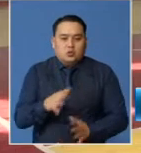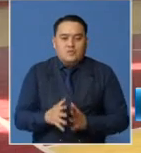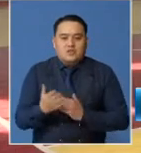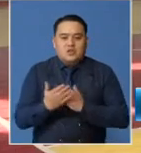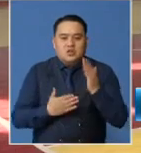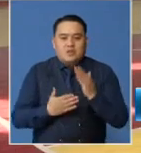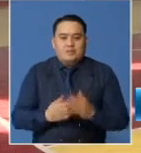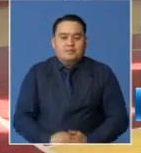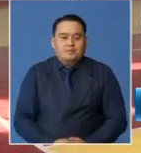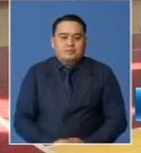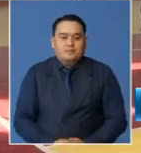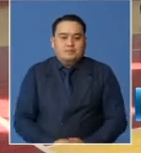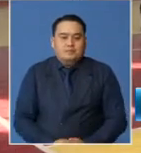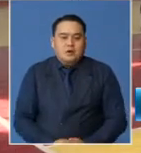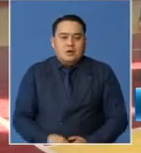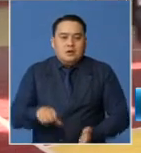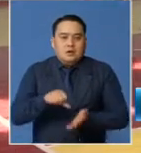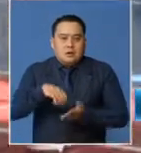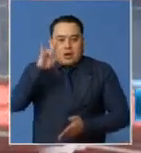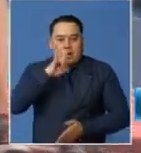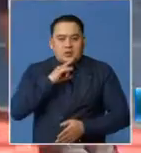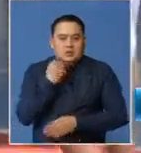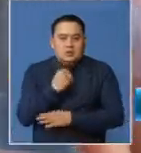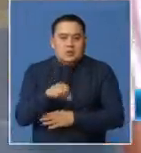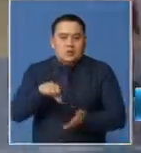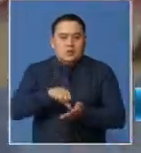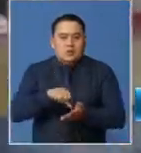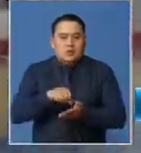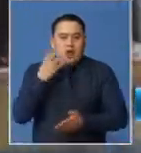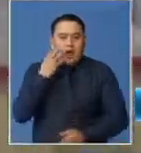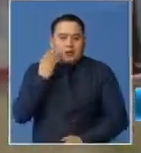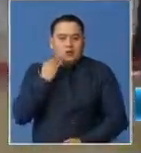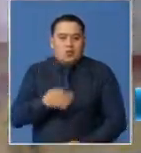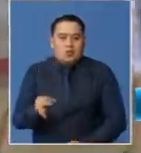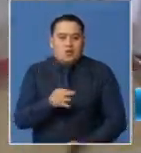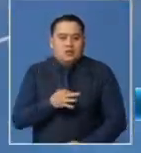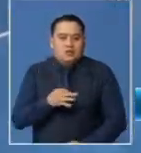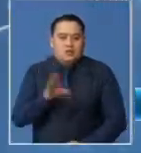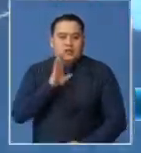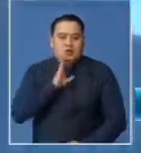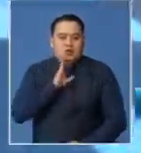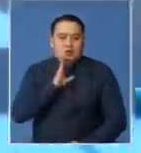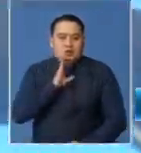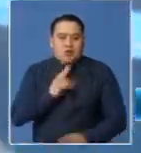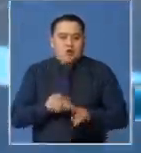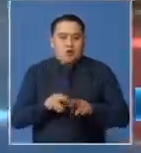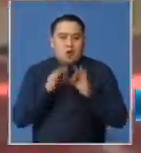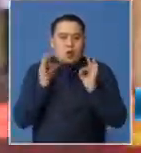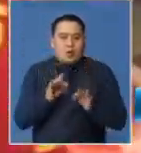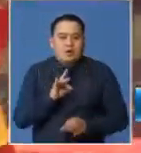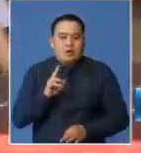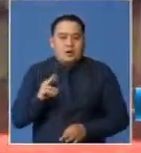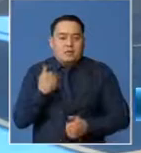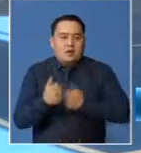выше. В упорной борьбе титул чемпиона Казахстана завоевали участники из Алматинской области – девушки. Подобный опыт